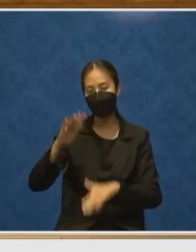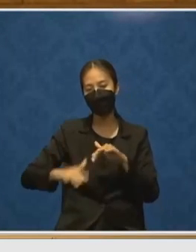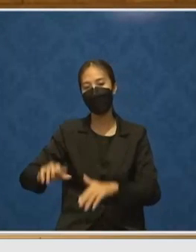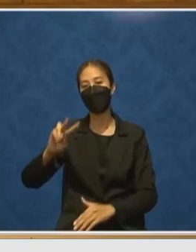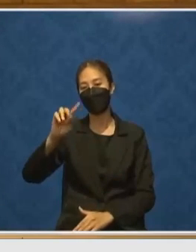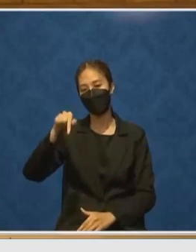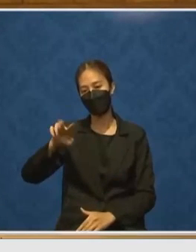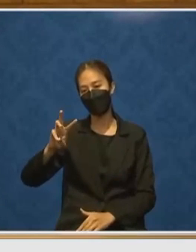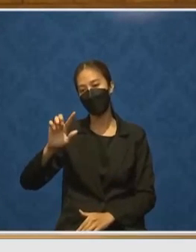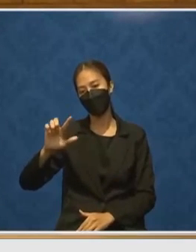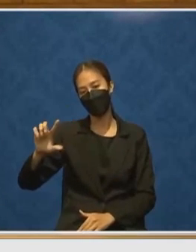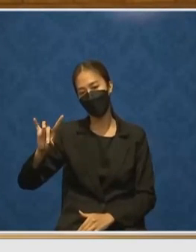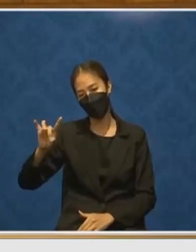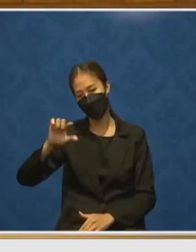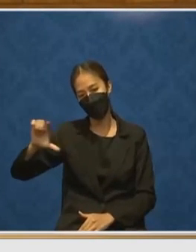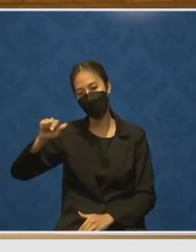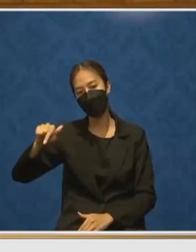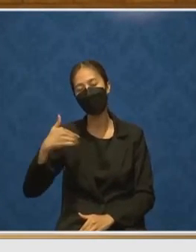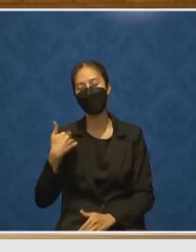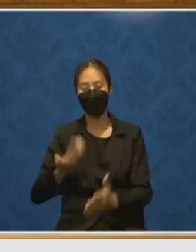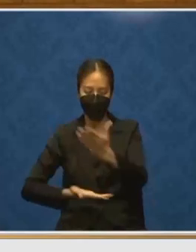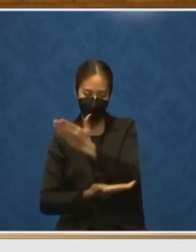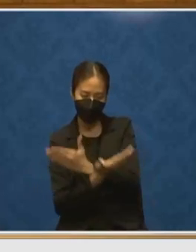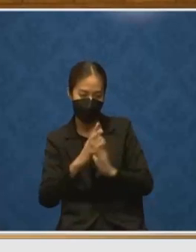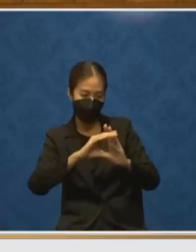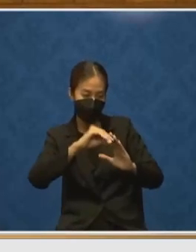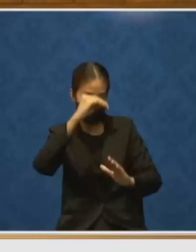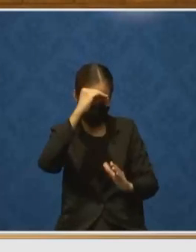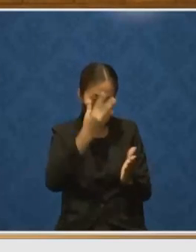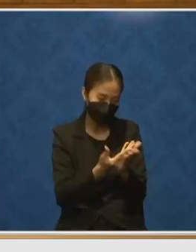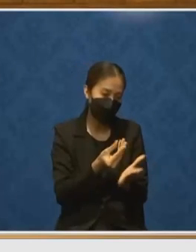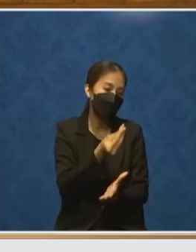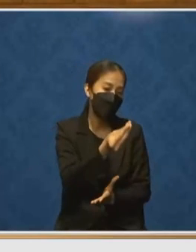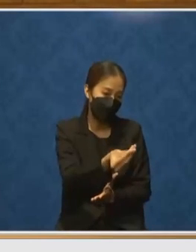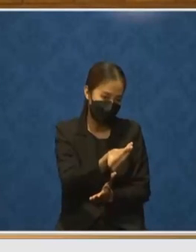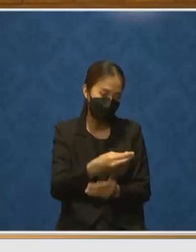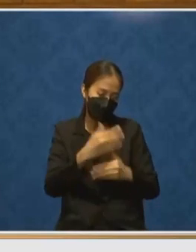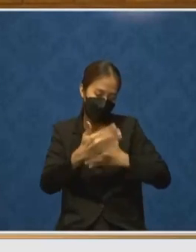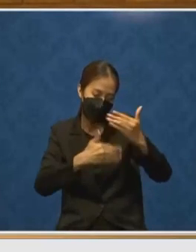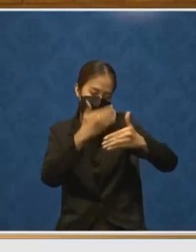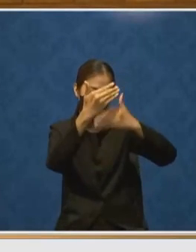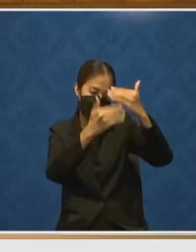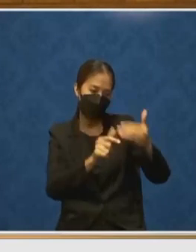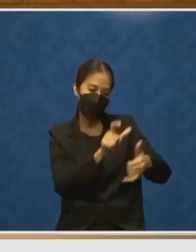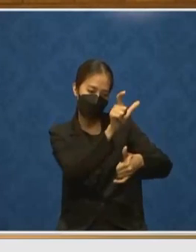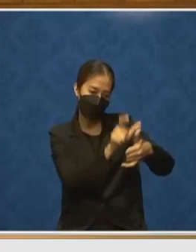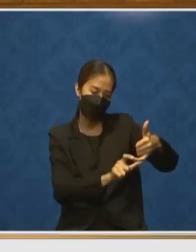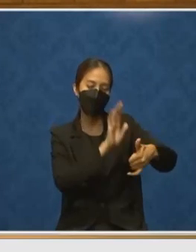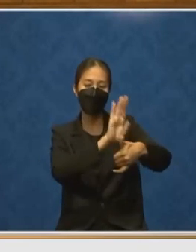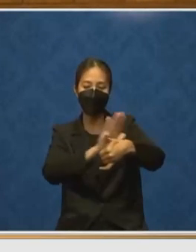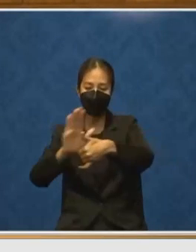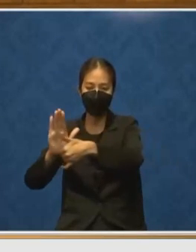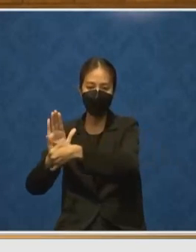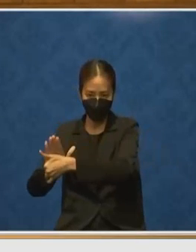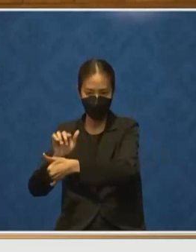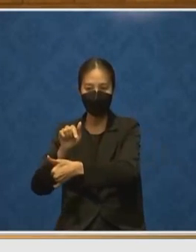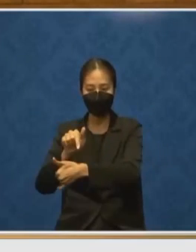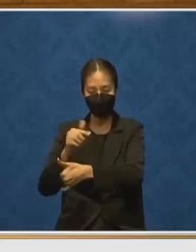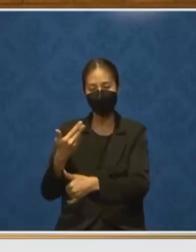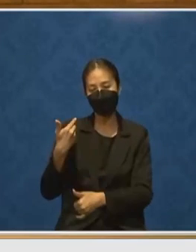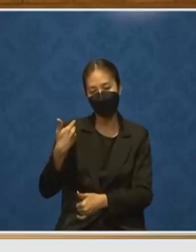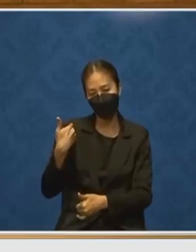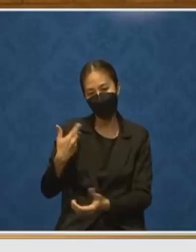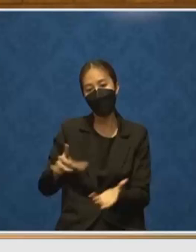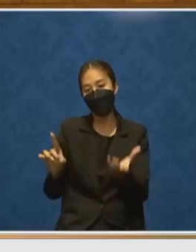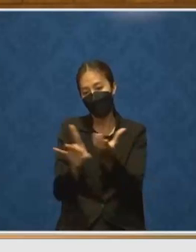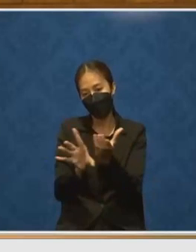คนให้ได้รับโอกาสทางการศึกษาหรือการเรียนรู้เพื่อพัฒนาศักยภาพให้เหมาะสมสอดคล้องกับความเป็นรายบุคคลควบคู่ไปกับการพัฒนาคุณภ